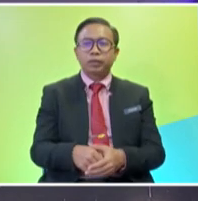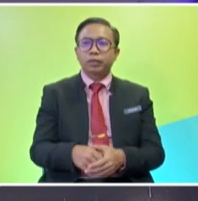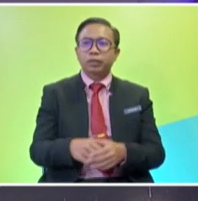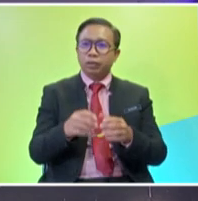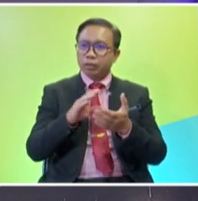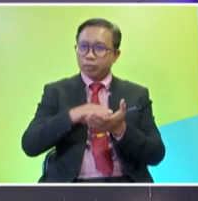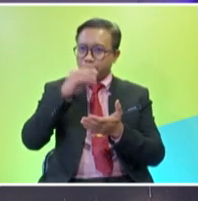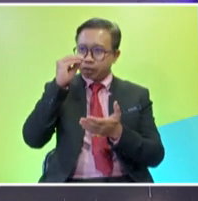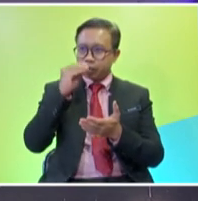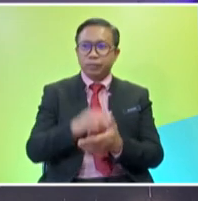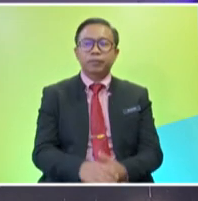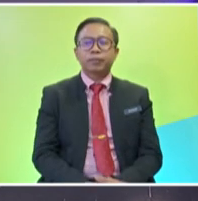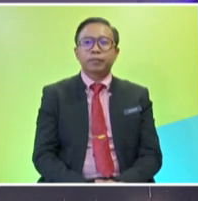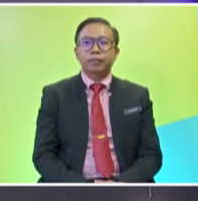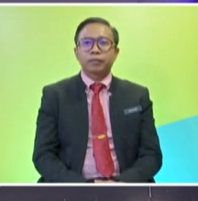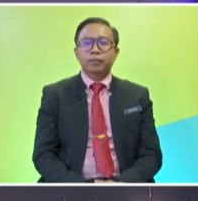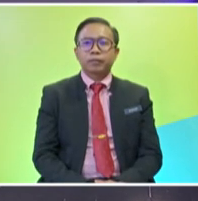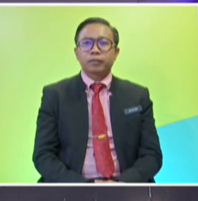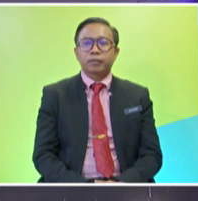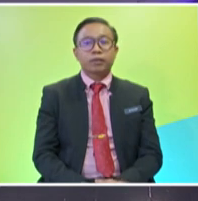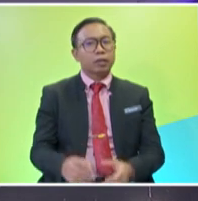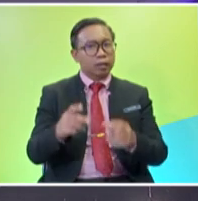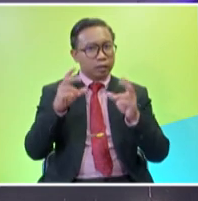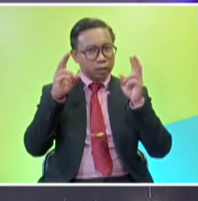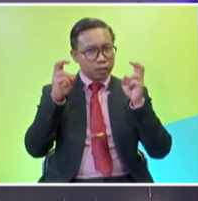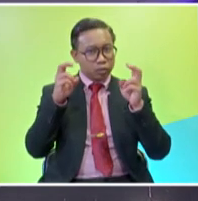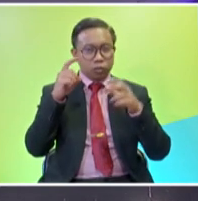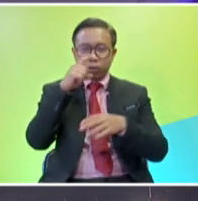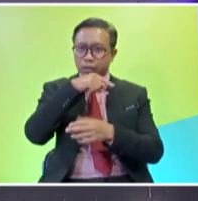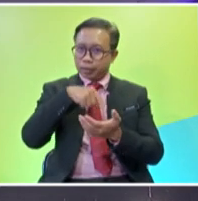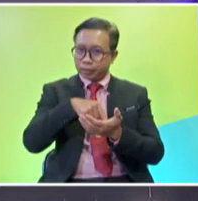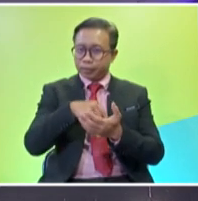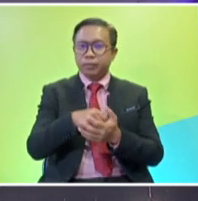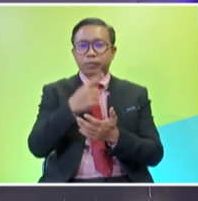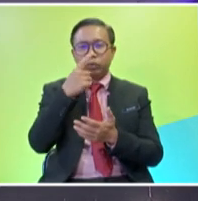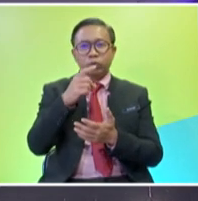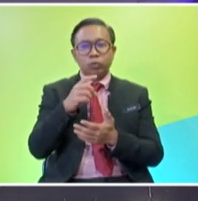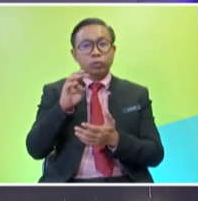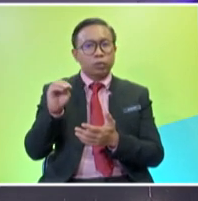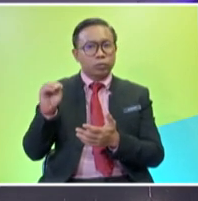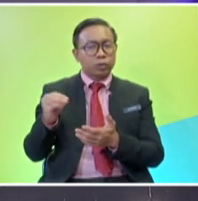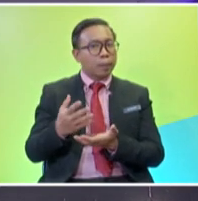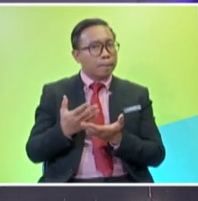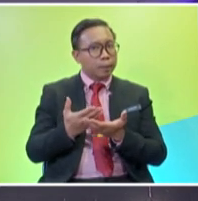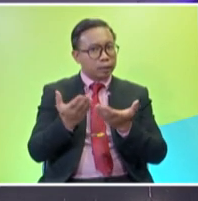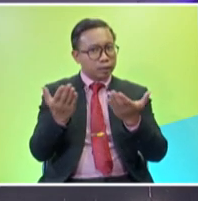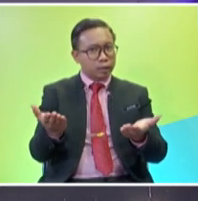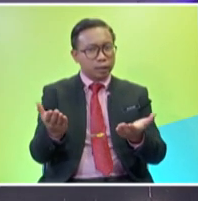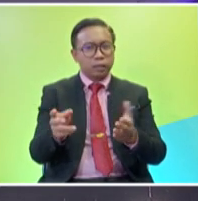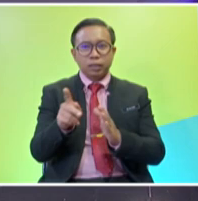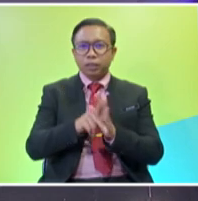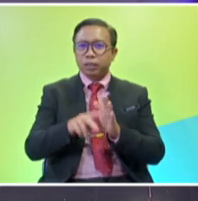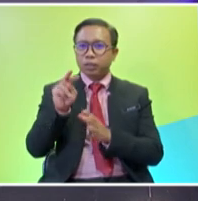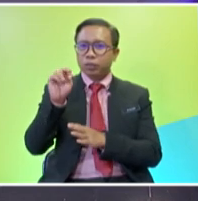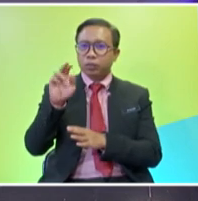sama-sama Oke sebenarnya untuk segmen kali ini kita akan minta murid-murid kita bentangkan keunikan